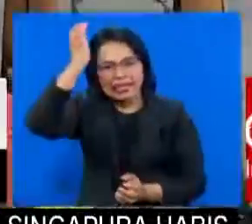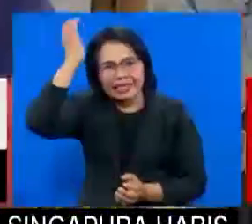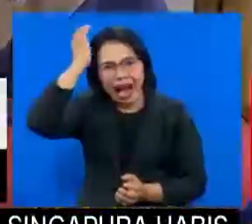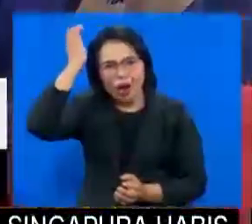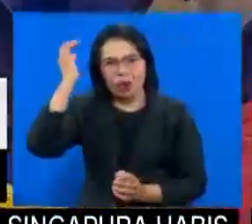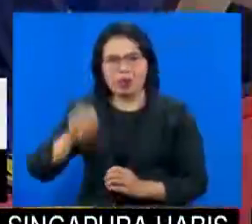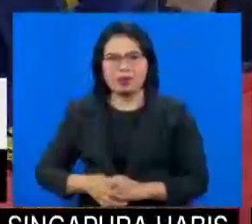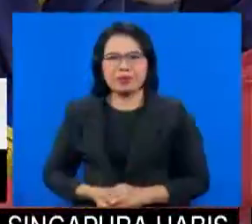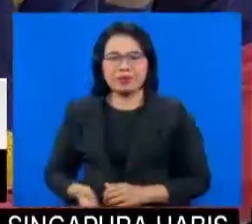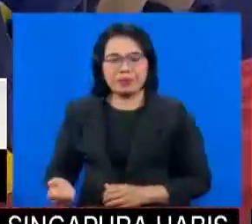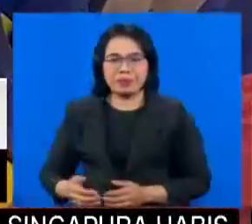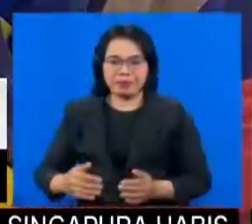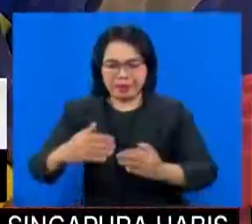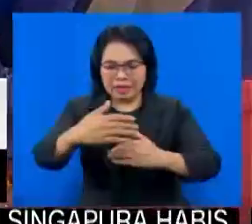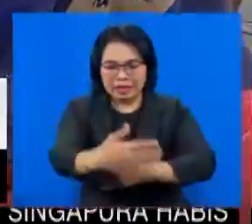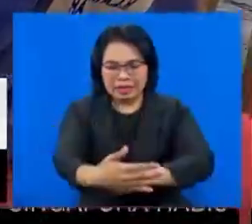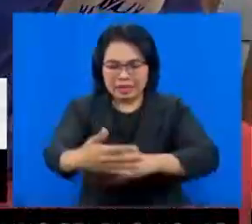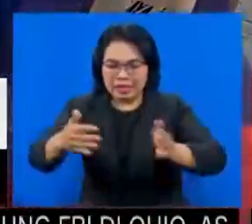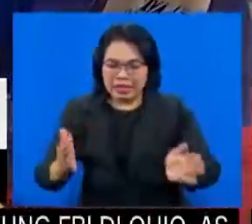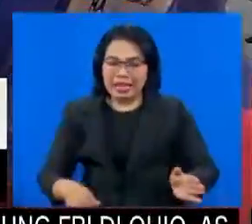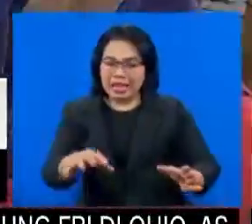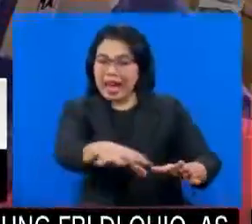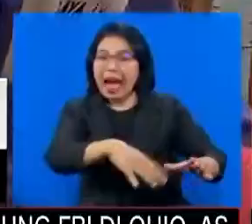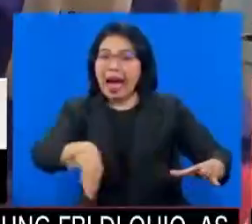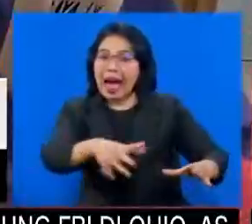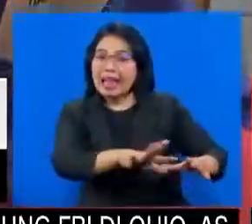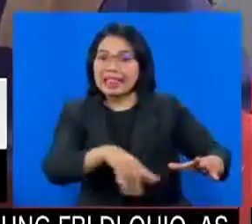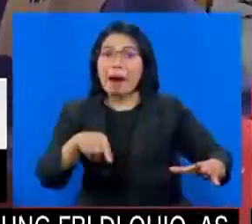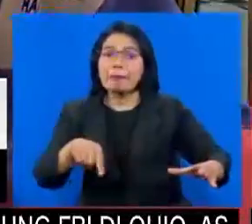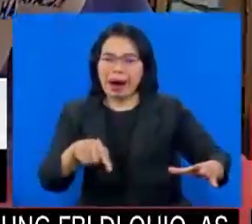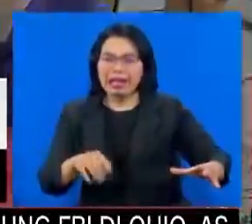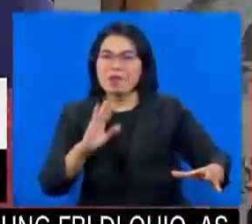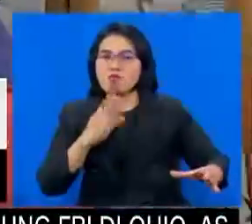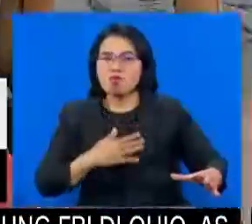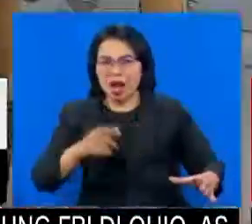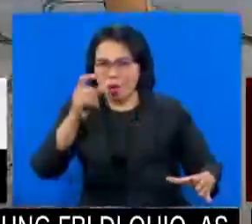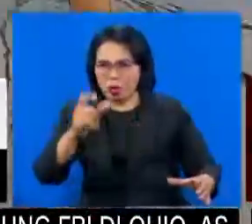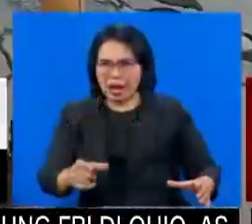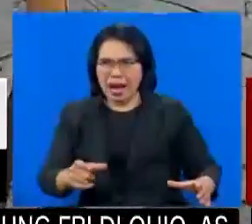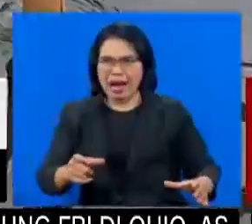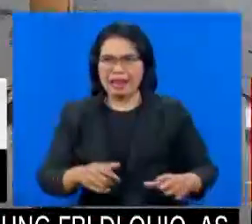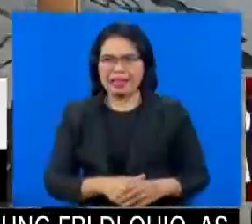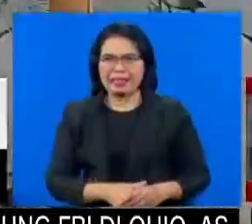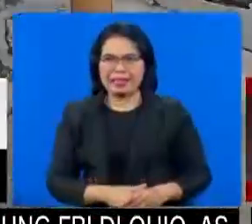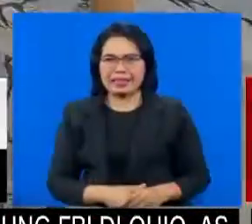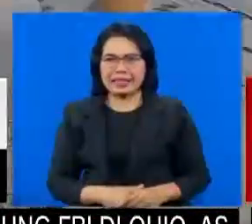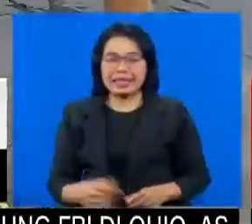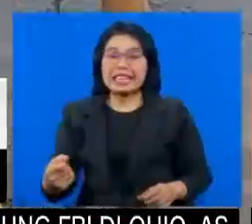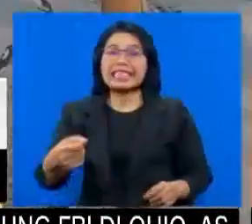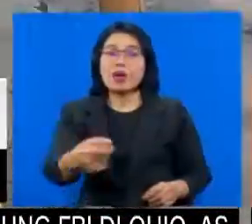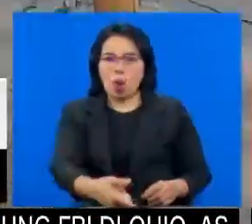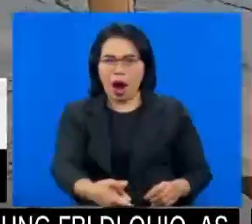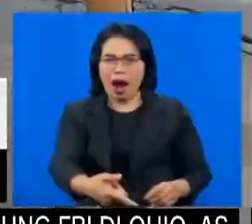Tambak ini punya orang, ya, Pak Murni ya, garap ini. Ya. Dapat berapa Pak kalau garap? Ya. Mungkin sekali panen, panen itu bisa